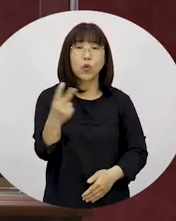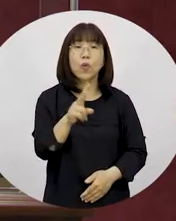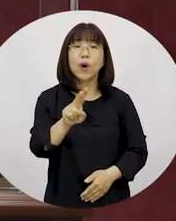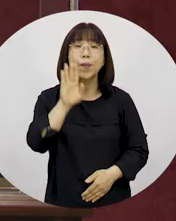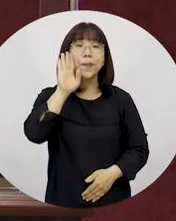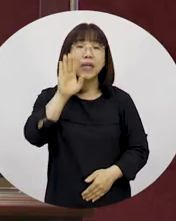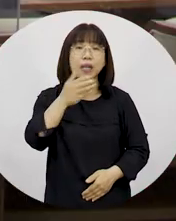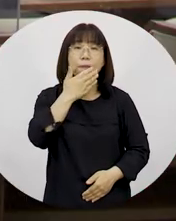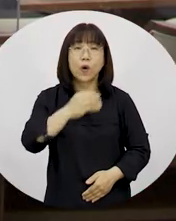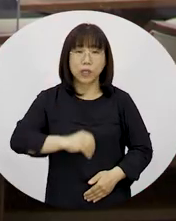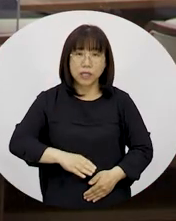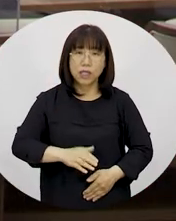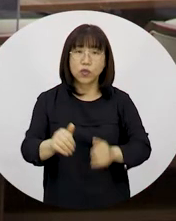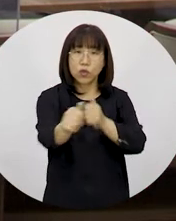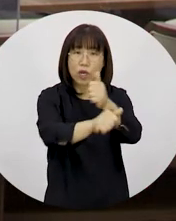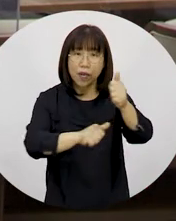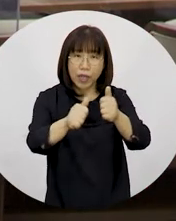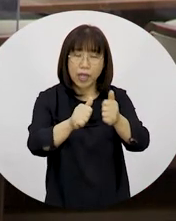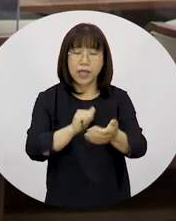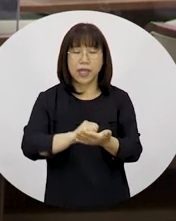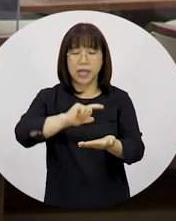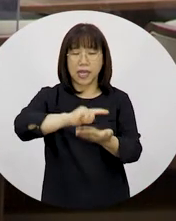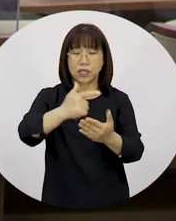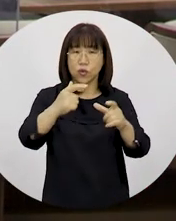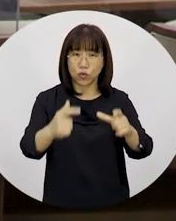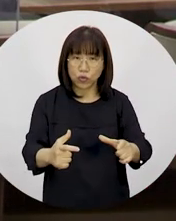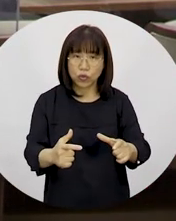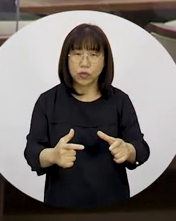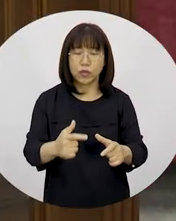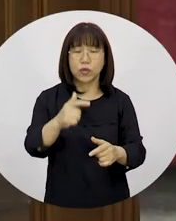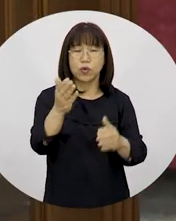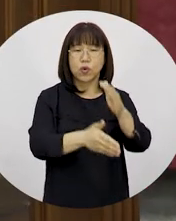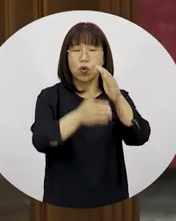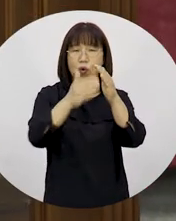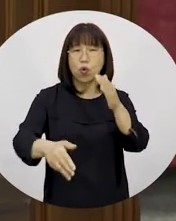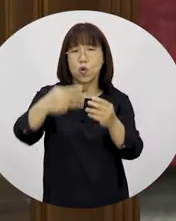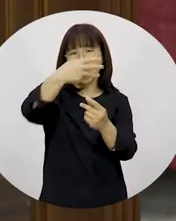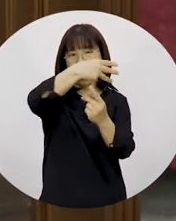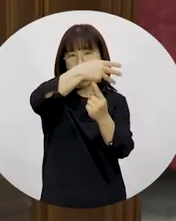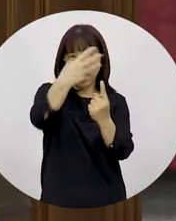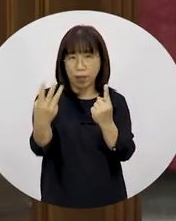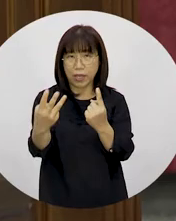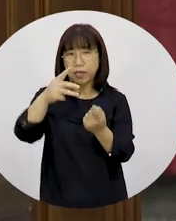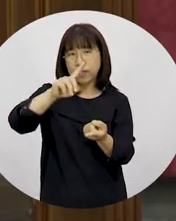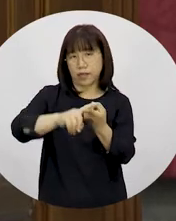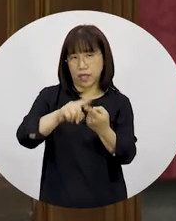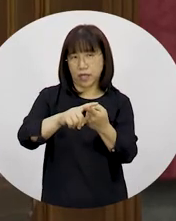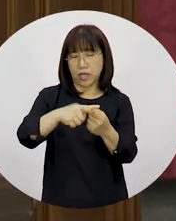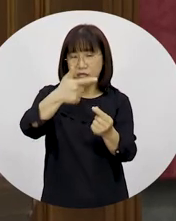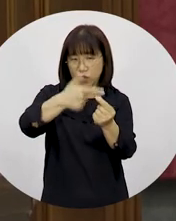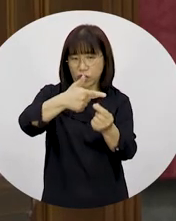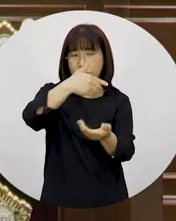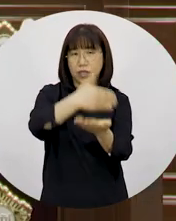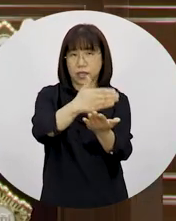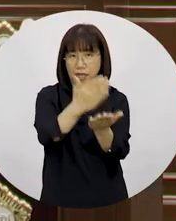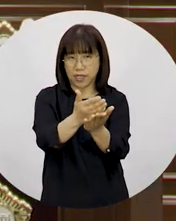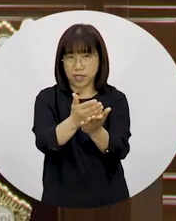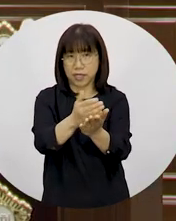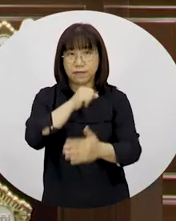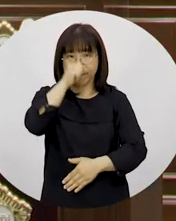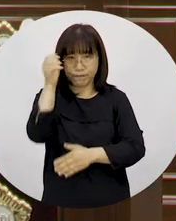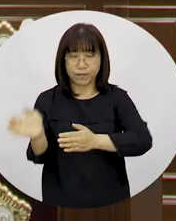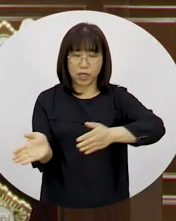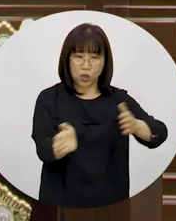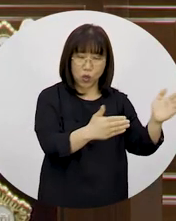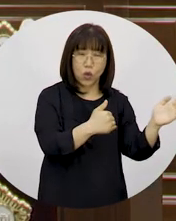미래 복지 위원회 에서는 서울특별시 강서구 0 0 y 파일 제공 및 이용 활성화에 관한 조례안 등 6건의 안건이